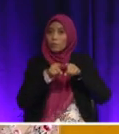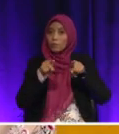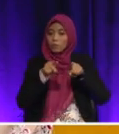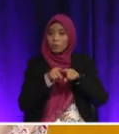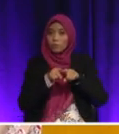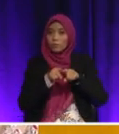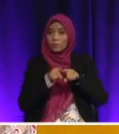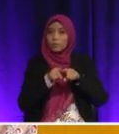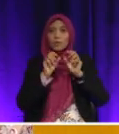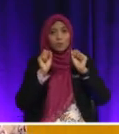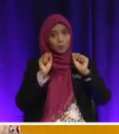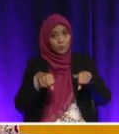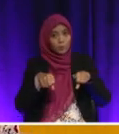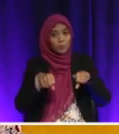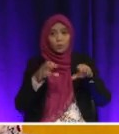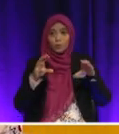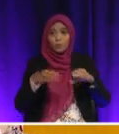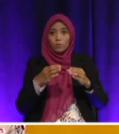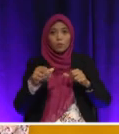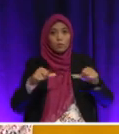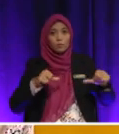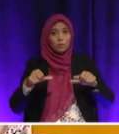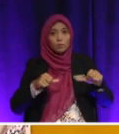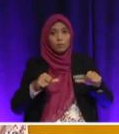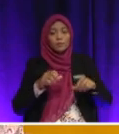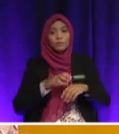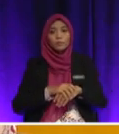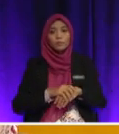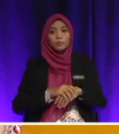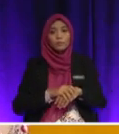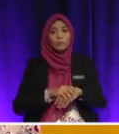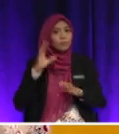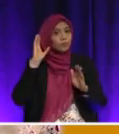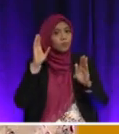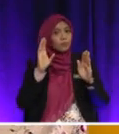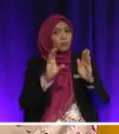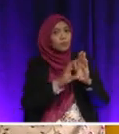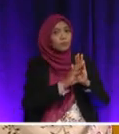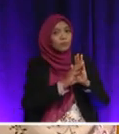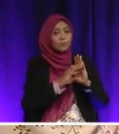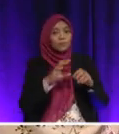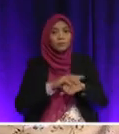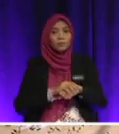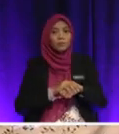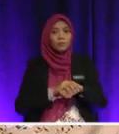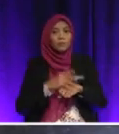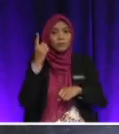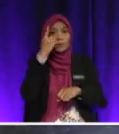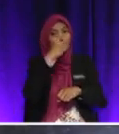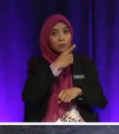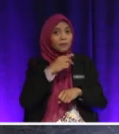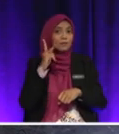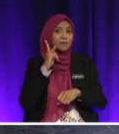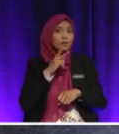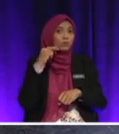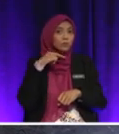ya menyertai activity ini yaitu ulasan gambar Nah jadi depan Kak Yuyu itu ada Gambarkan